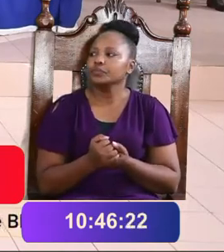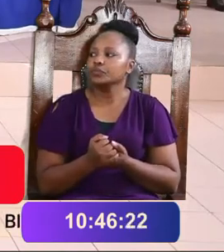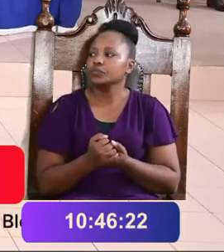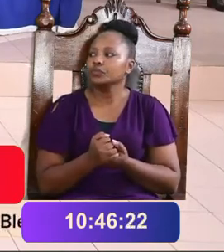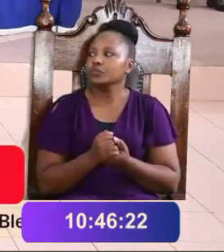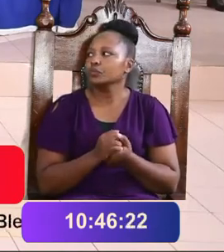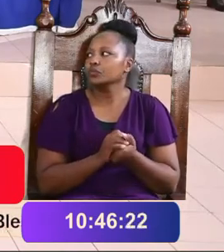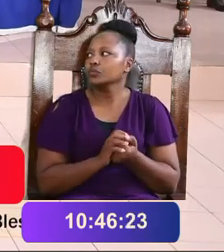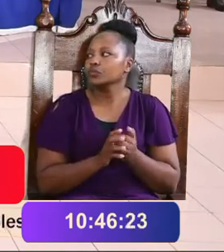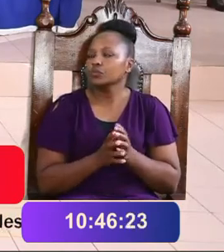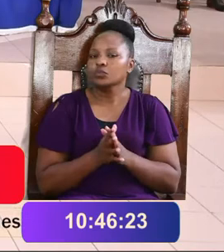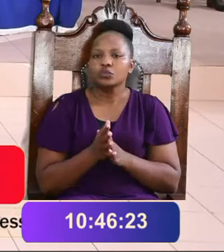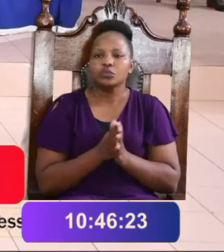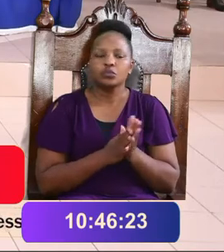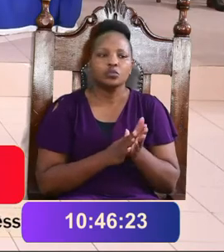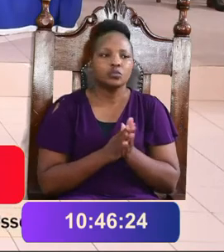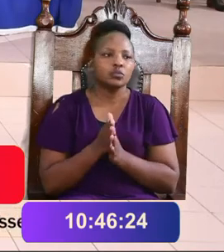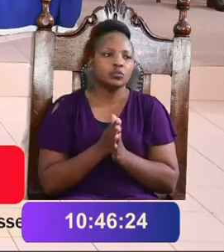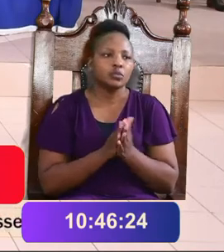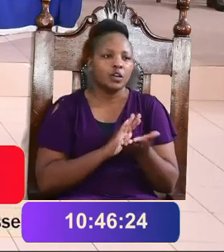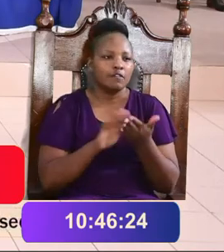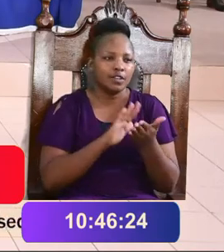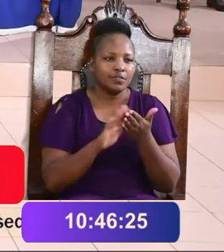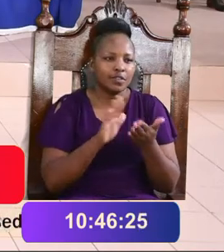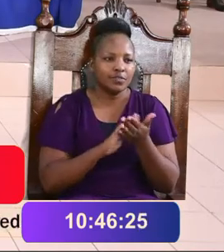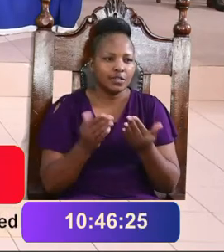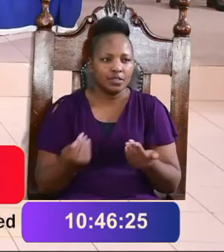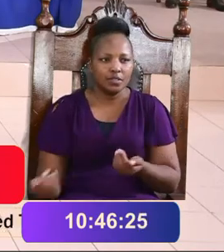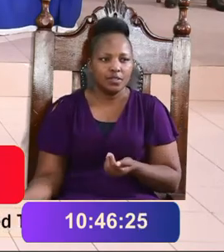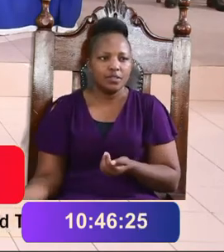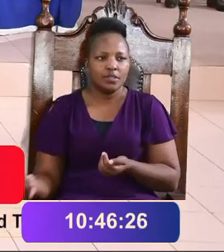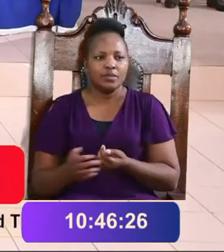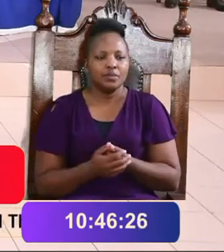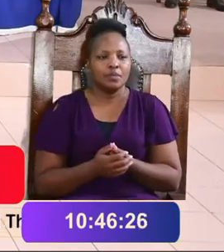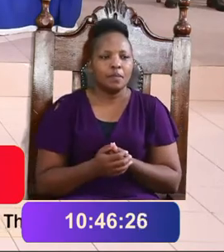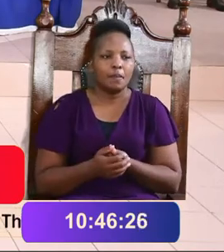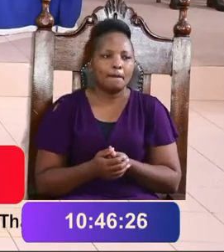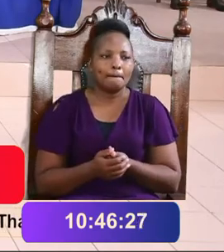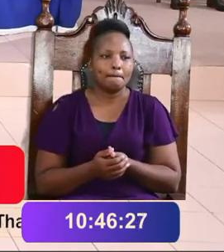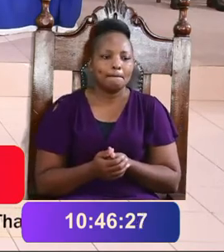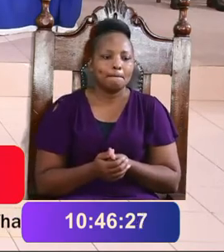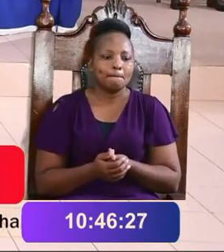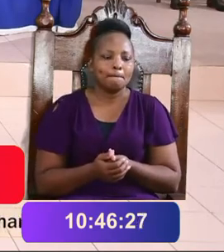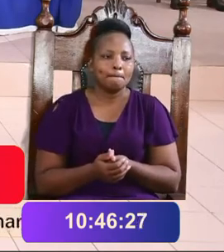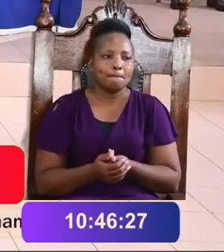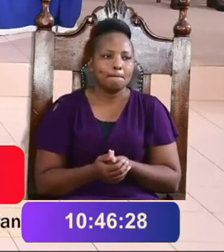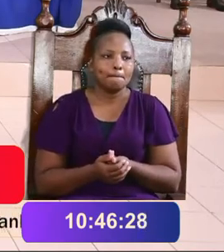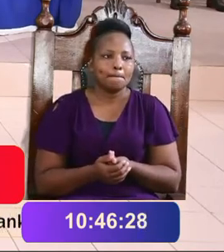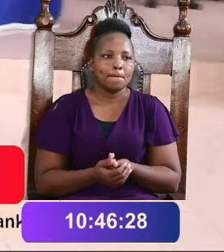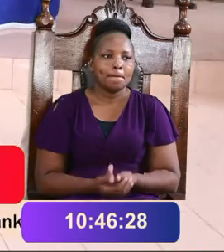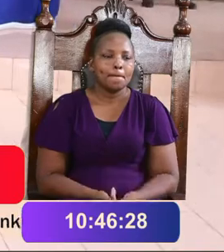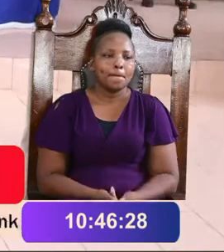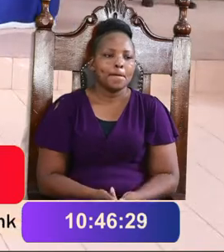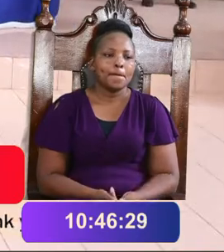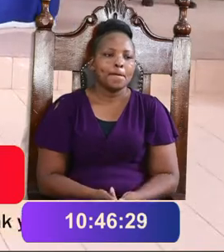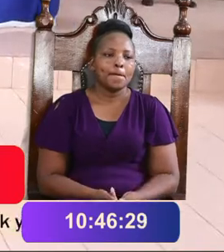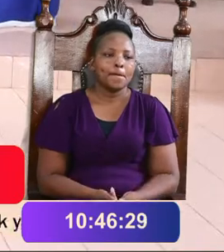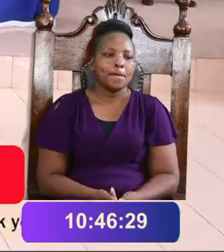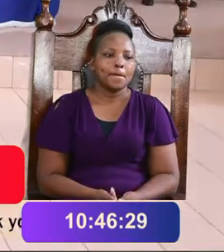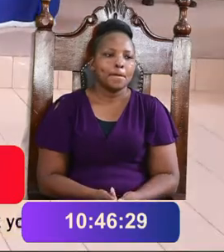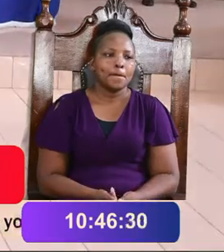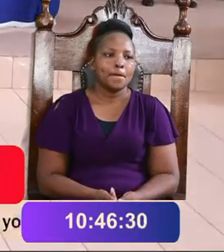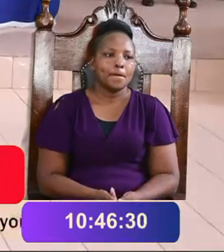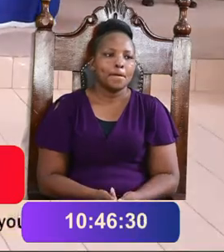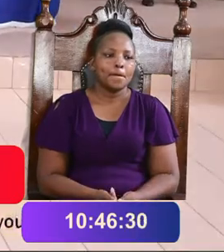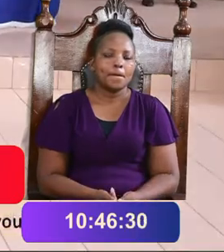katika madarasa yenu. Haraka masaa imeenda. So chap tawale wako juu